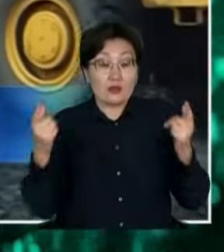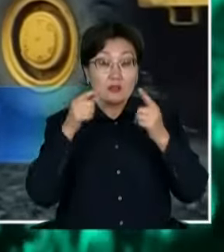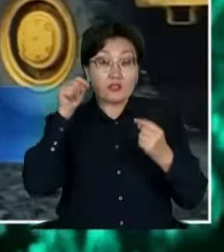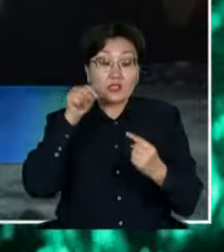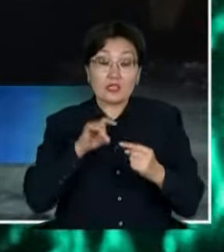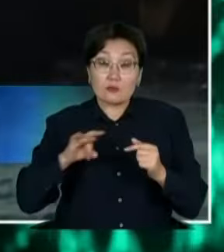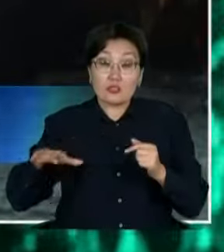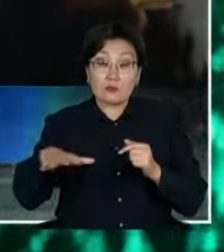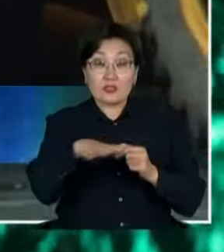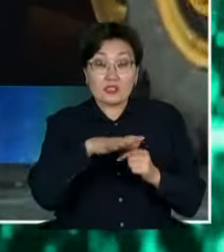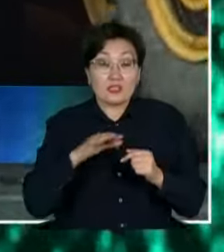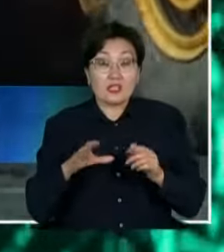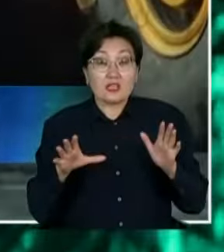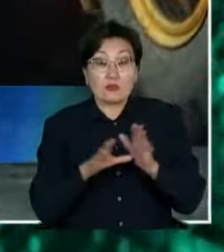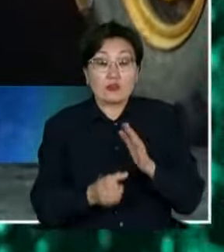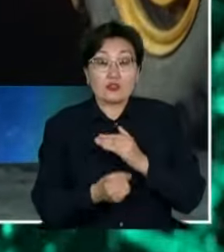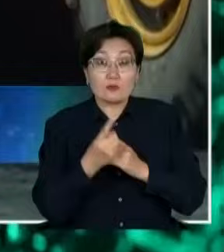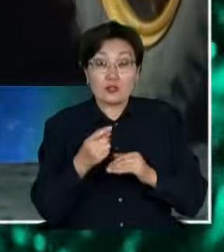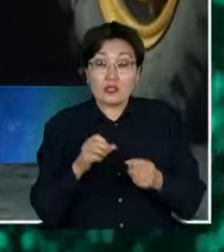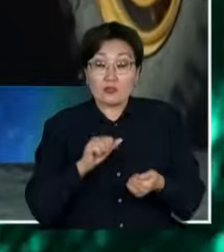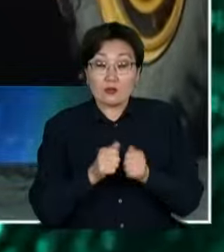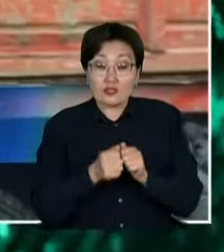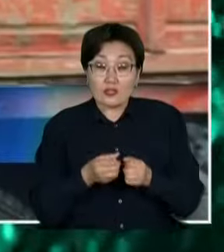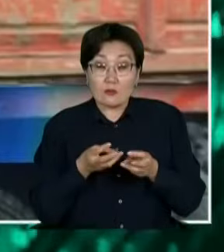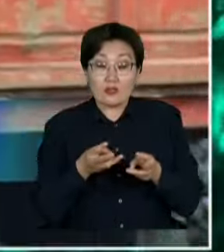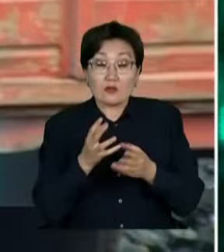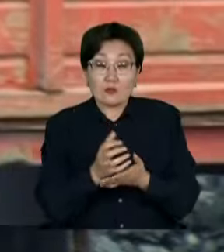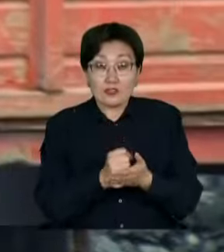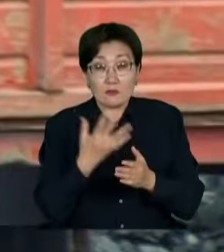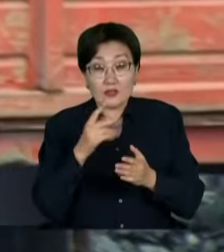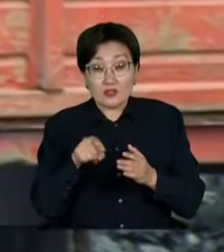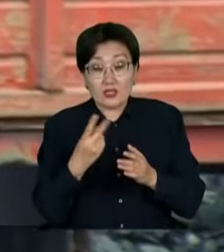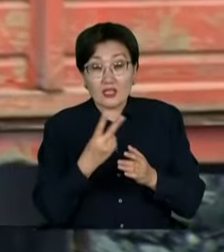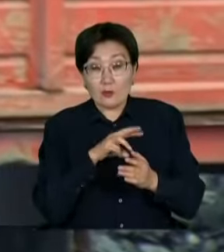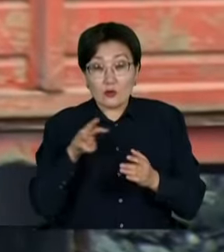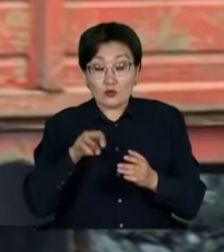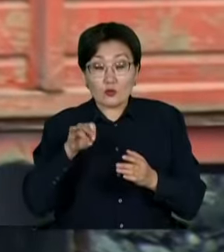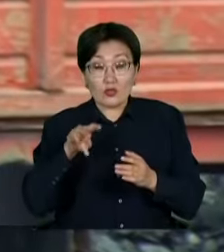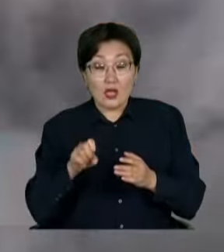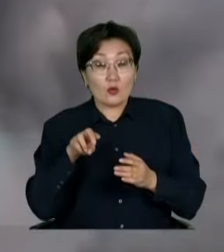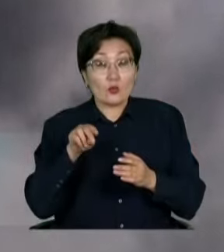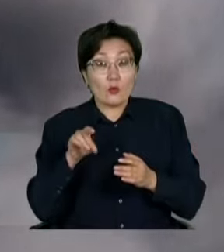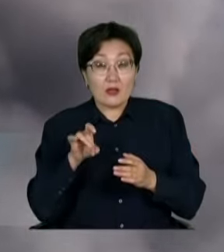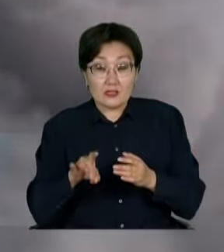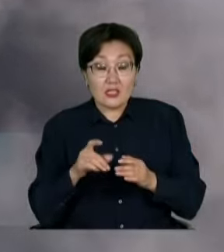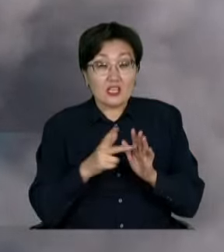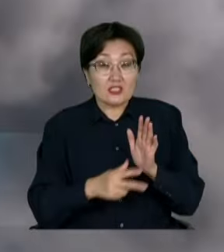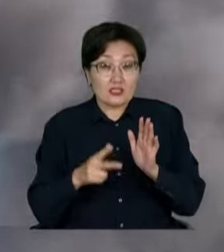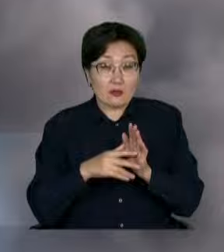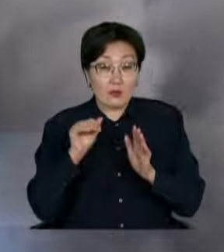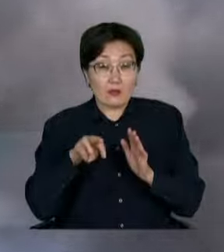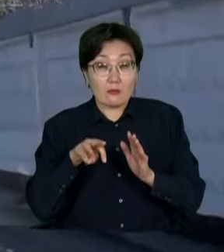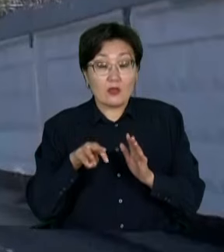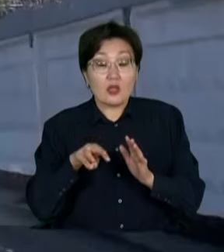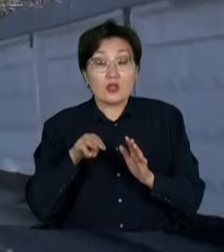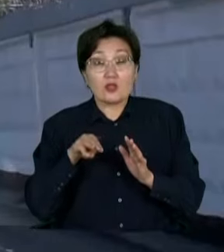мәліметінше, республика бойынша энергия көздерінің отын қоймаларында 5,12 миллион тонна көмір мен 88 мың тонна мазут